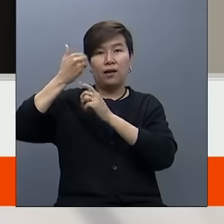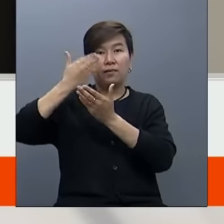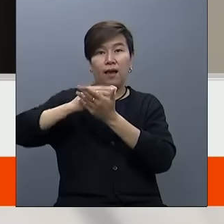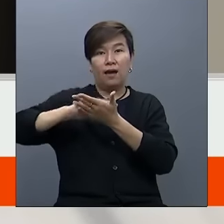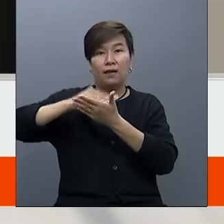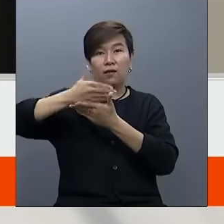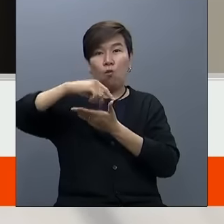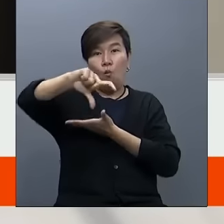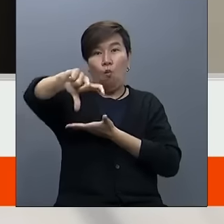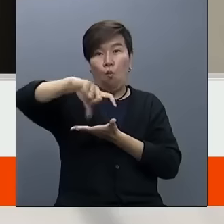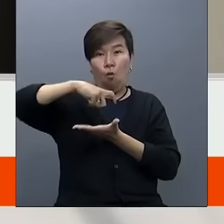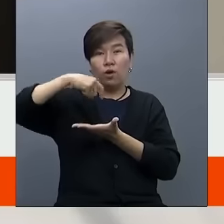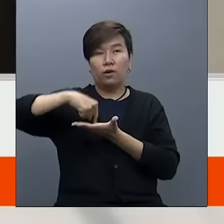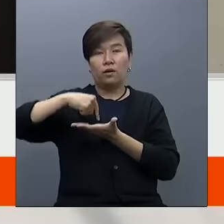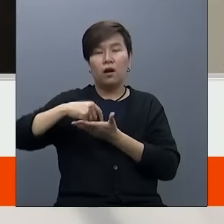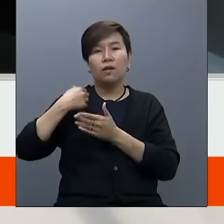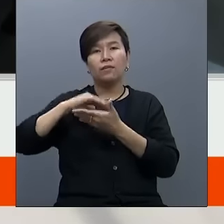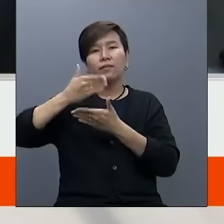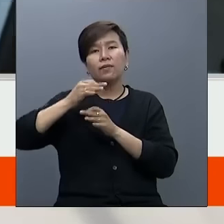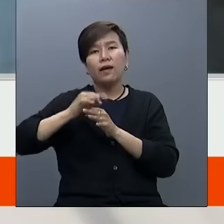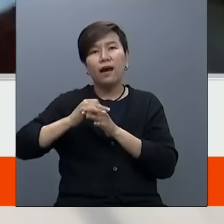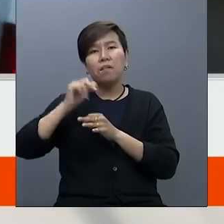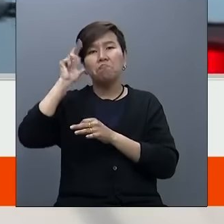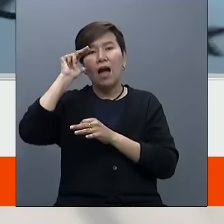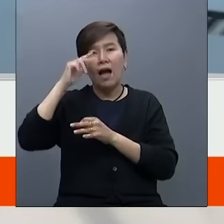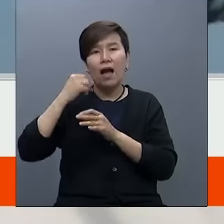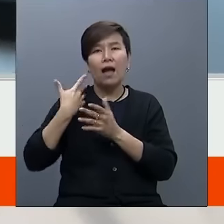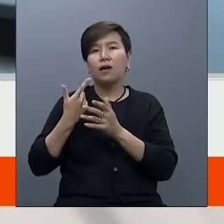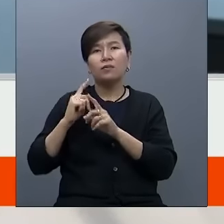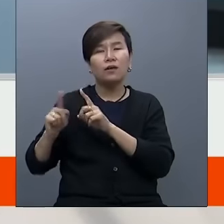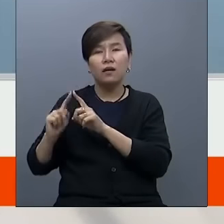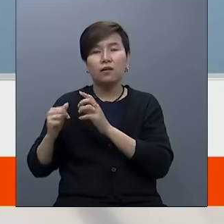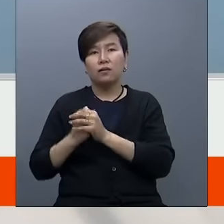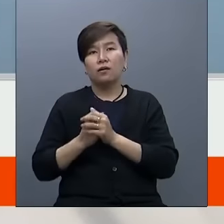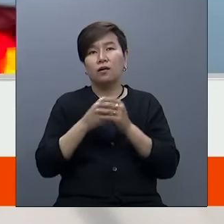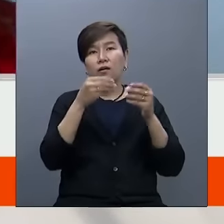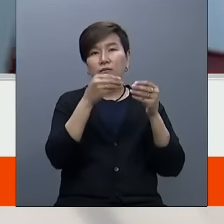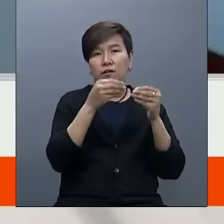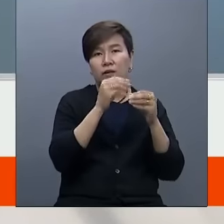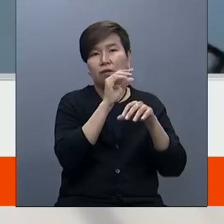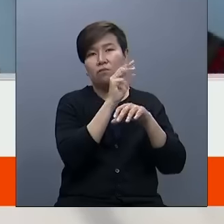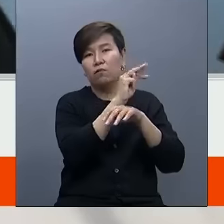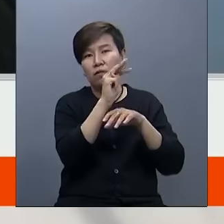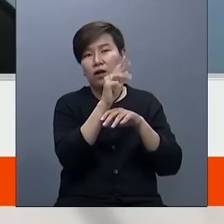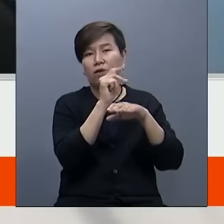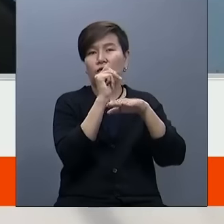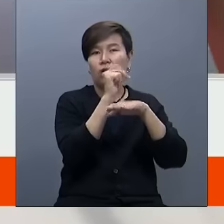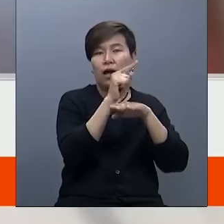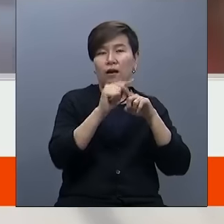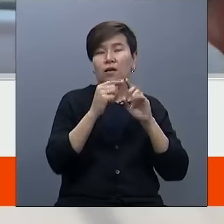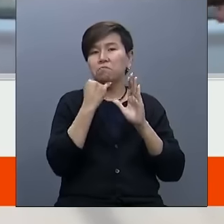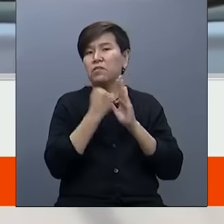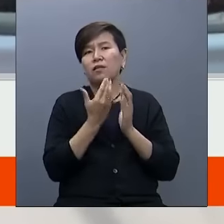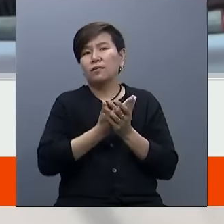ม้าหรือบัญชีแมวก็ตามจากเว็บไซต์การพนันออนไลน์หรือจากความผิดตามพระราชบัญญั